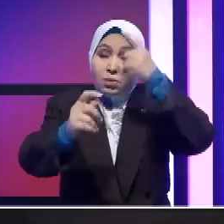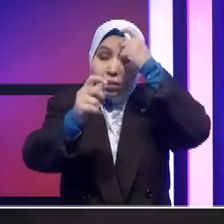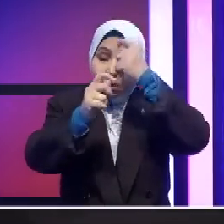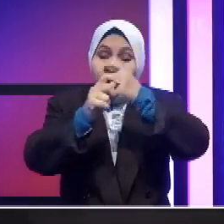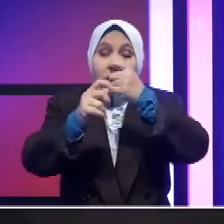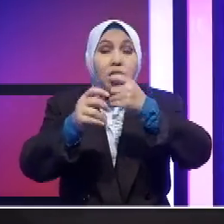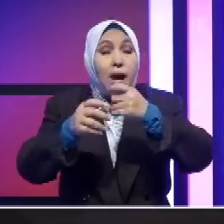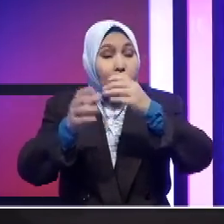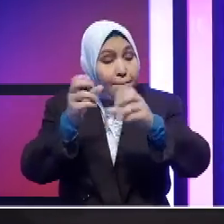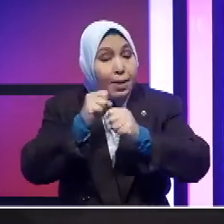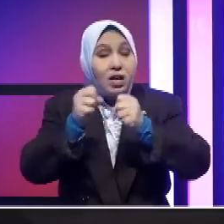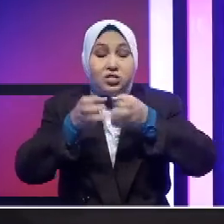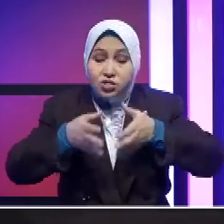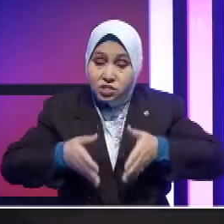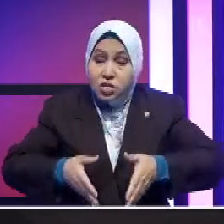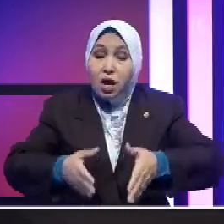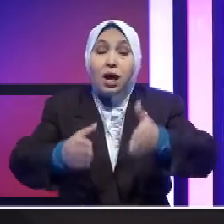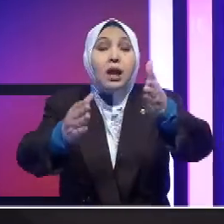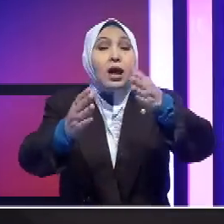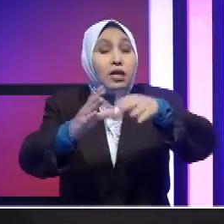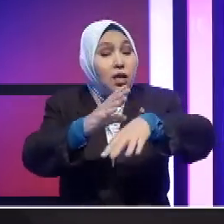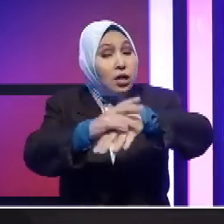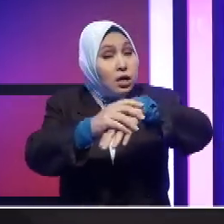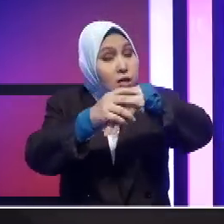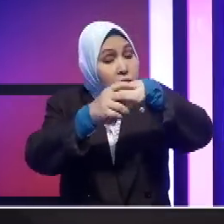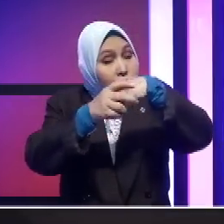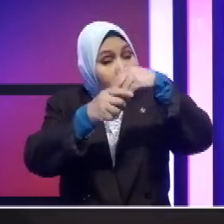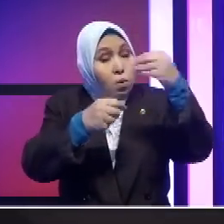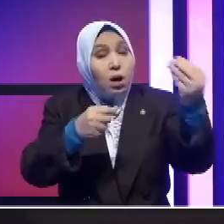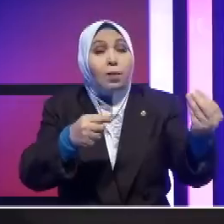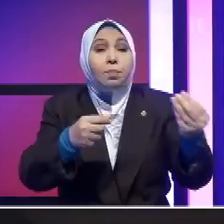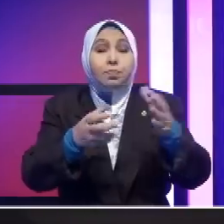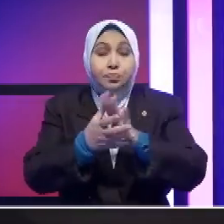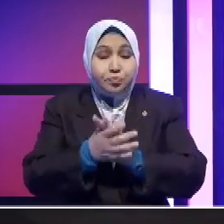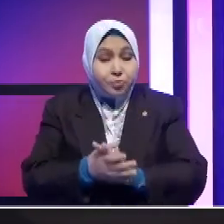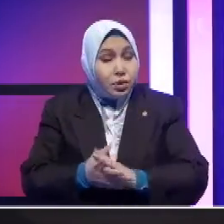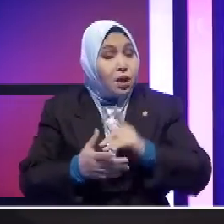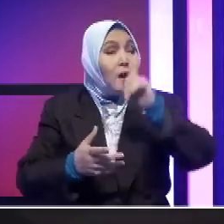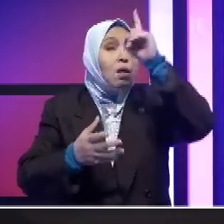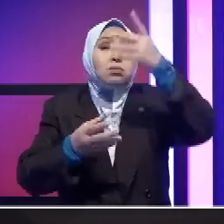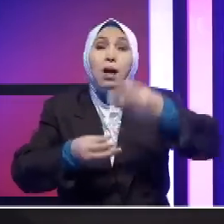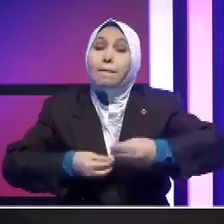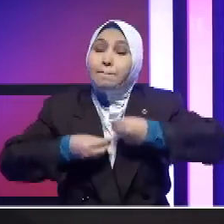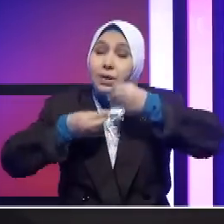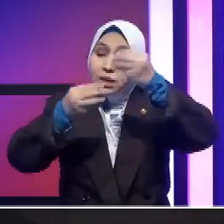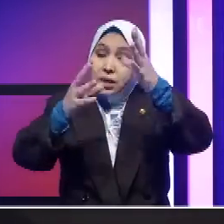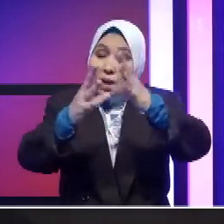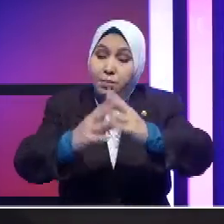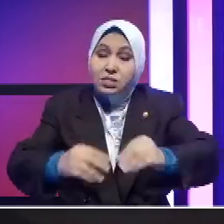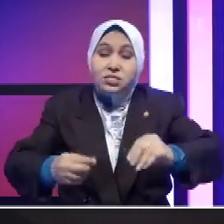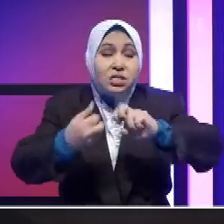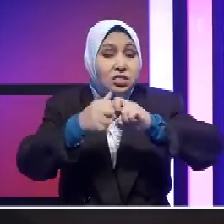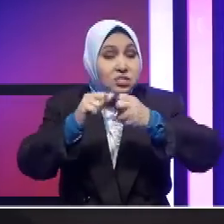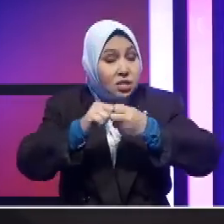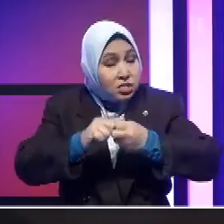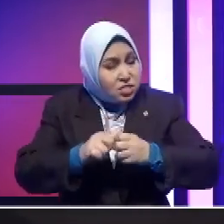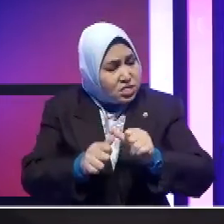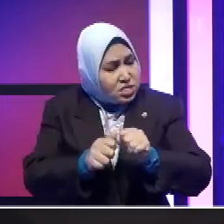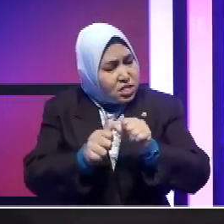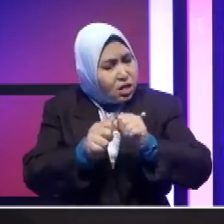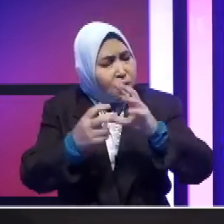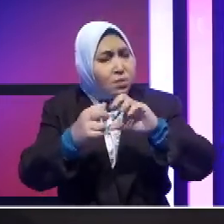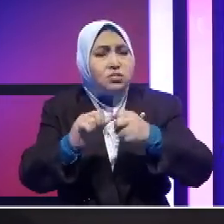dapat jalan keluar. Wa may yattaqillah yaj'al lahu makhraja. Mudah-mudahan Allah Taala berikan penyelesaian pada setiap masalah dengan